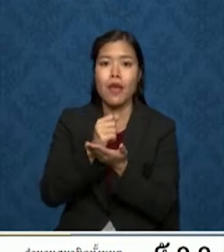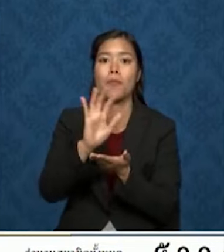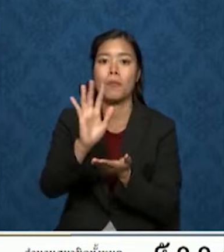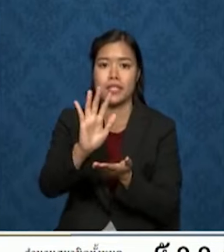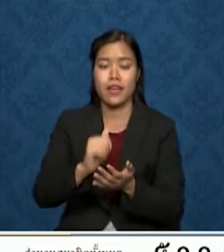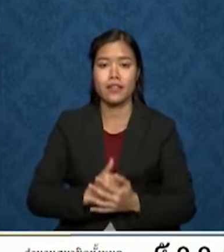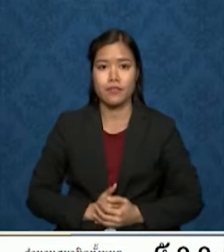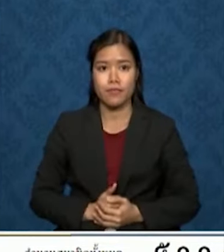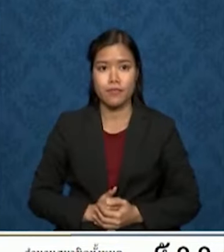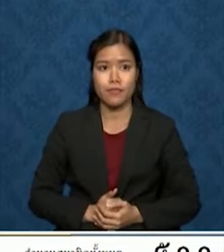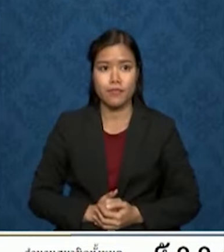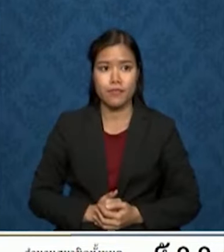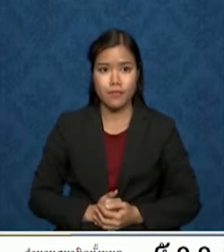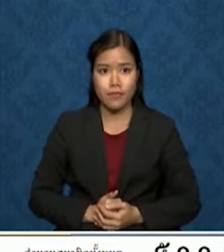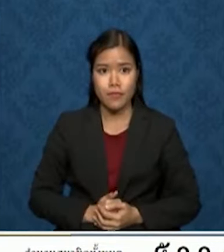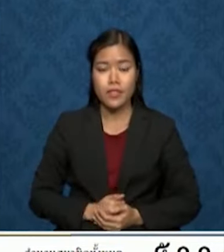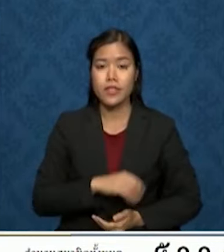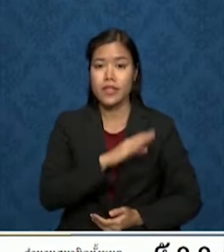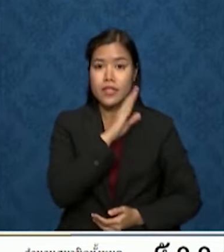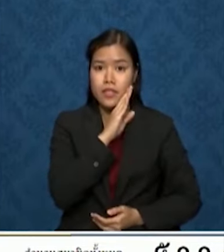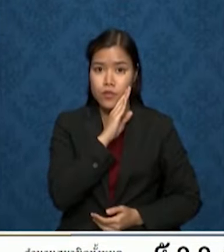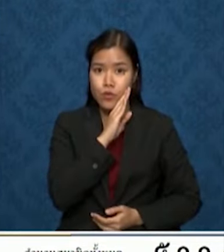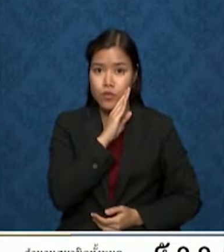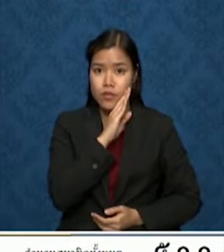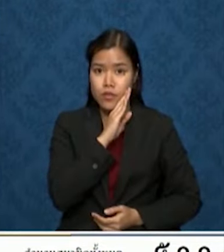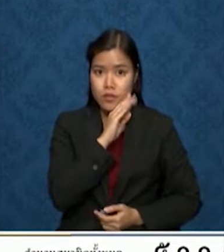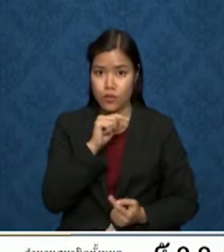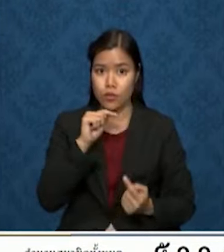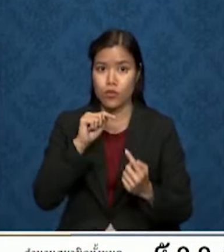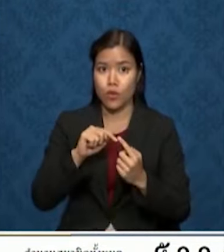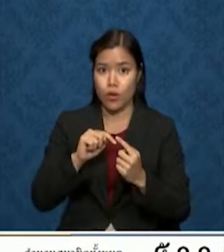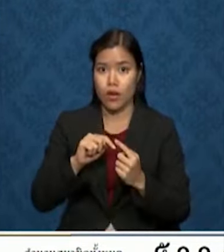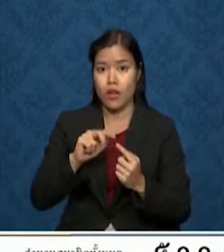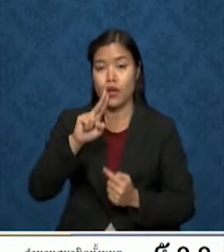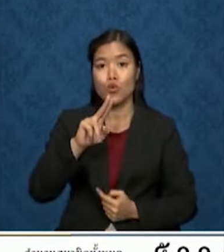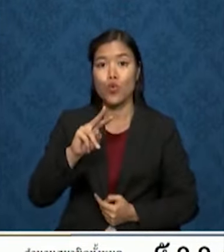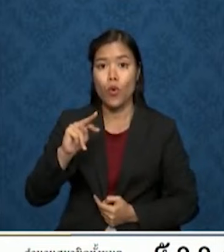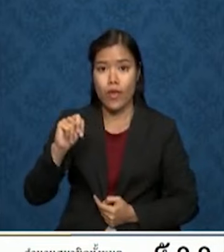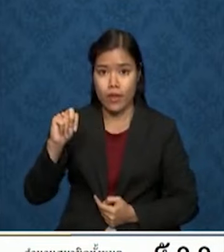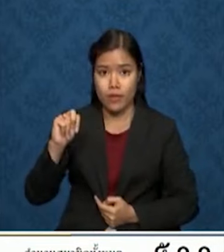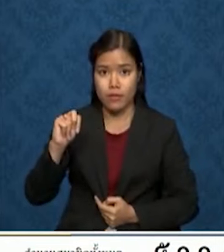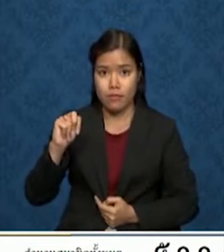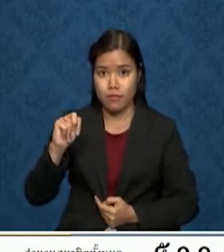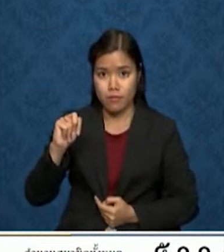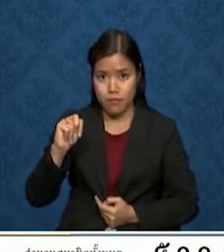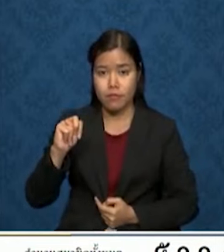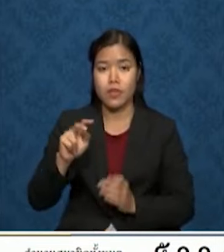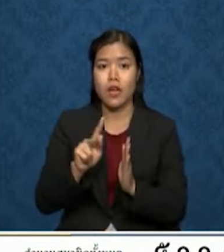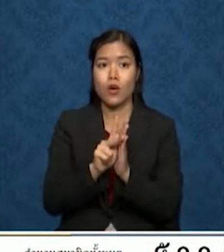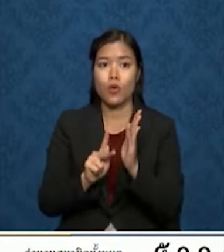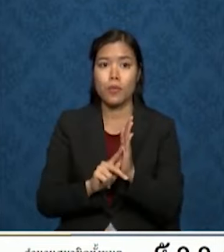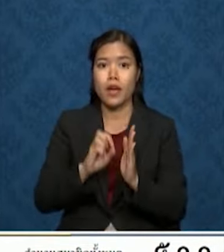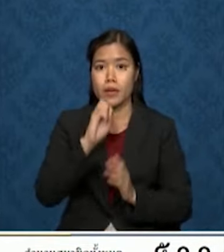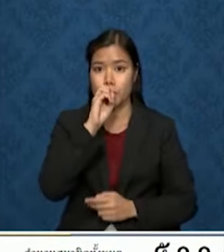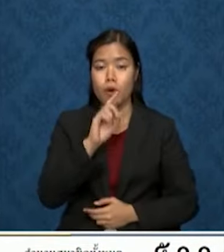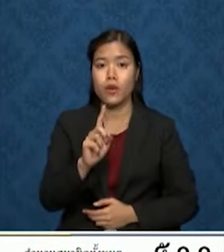ตามอนุษยาเดียววาด้วยยาเสบติด ของสหาประชาชาติของยธรรทานครั ภาษาอกฤษกใช้